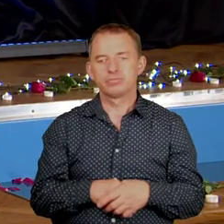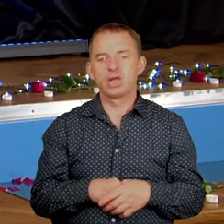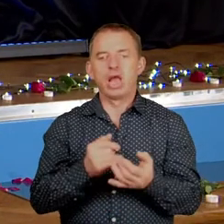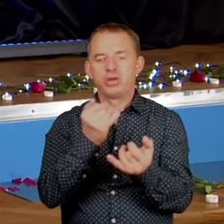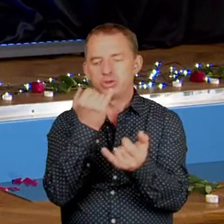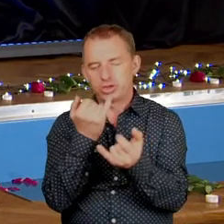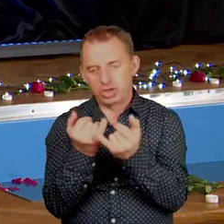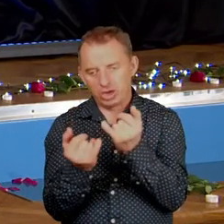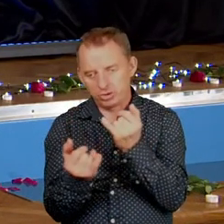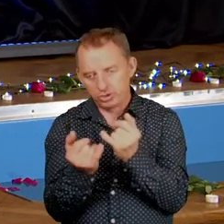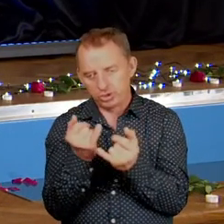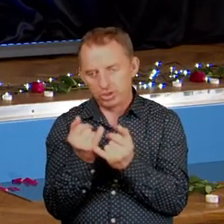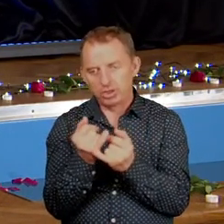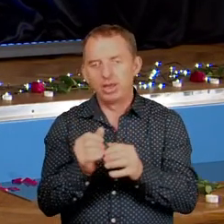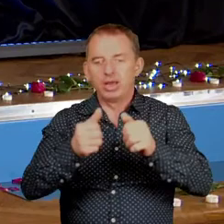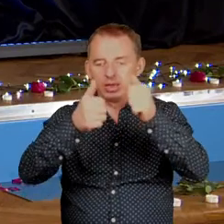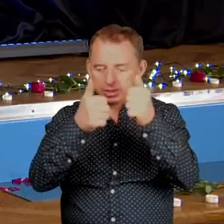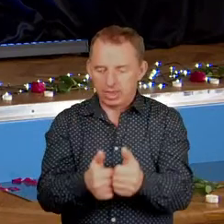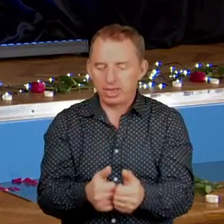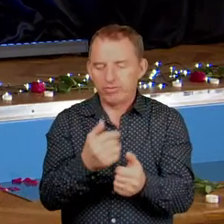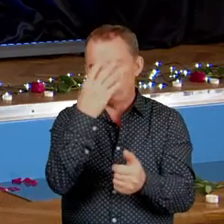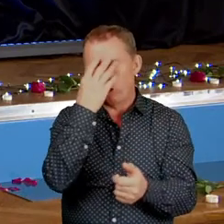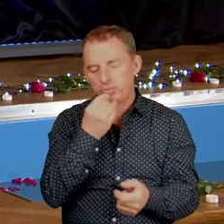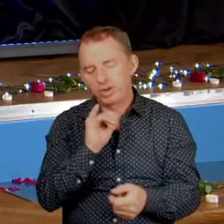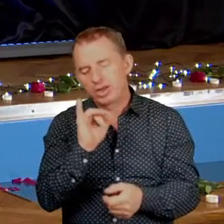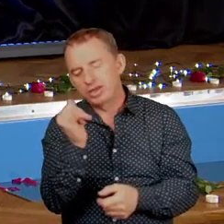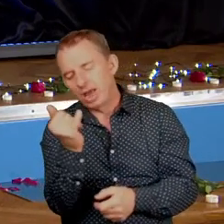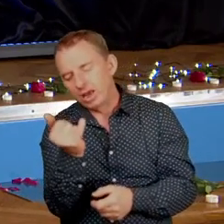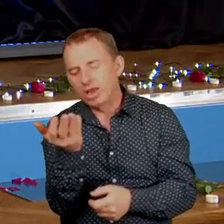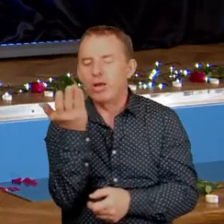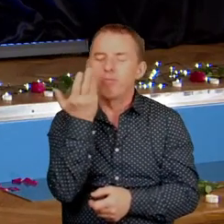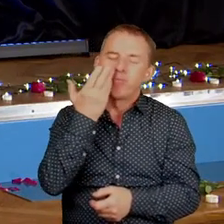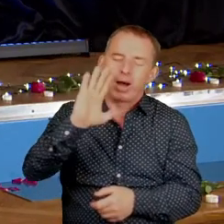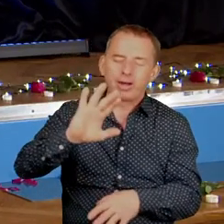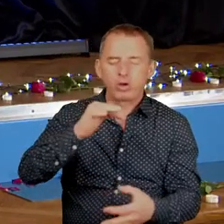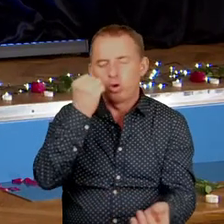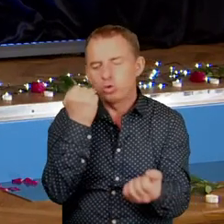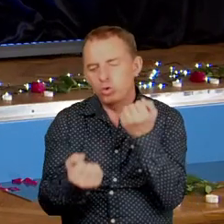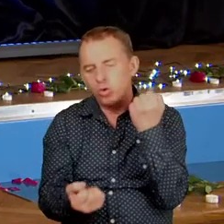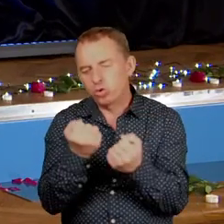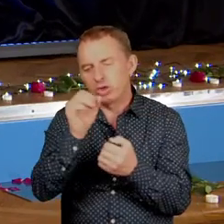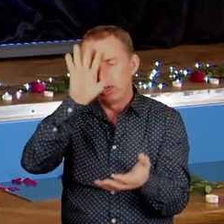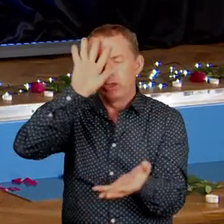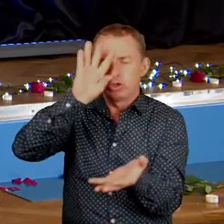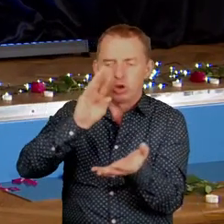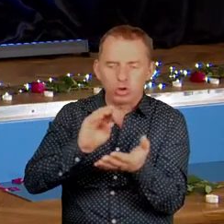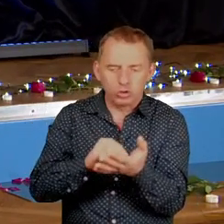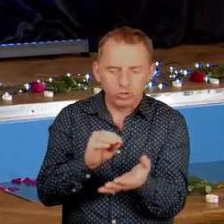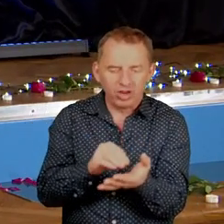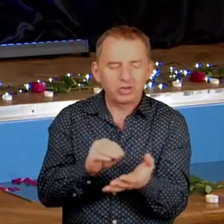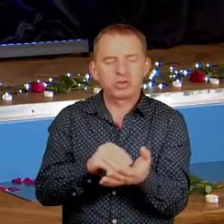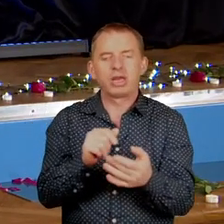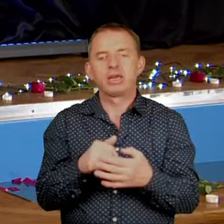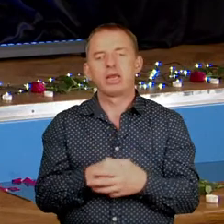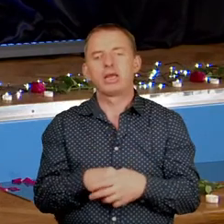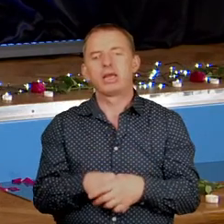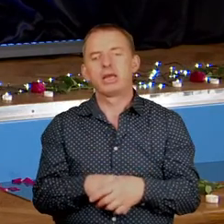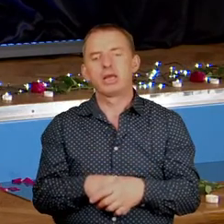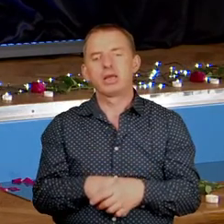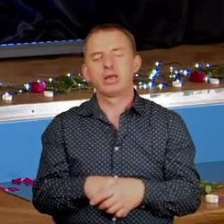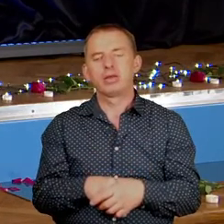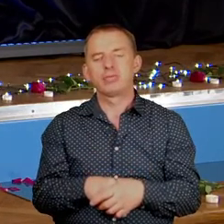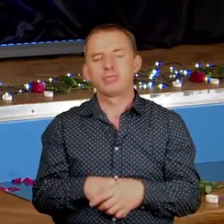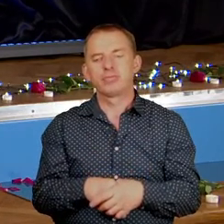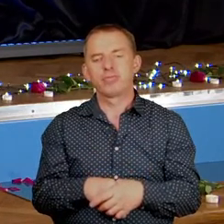Jeżeli staniesz w obliczu jakichś bardzo trudnych doświadczeń. The hope of the second coming of Christ lifted